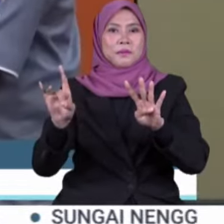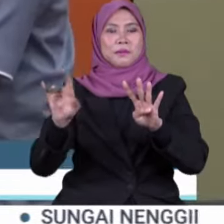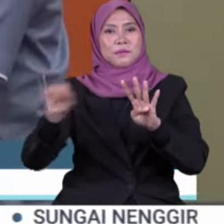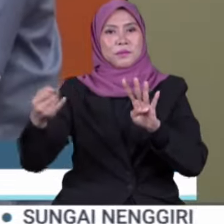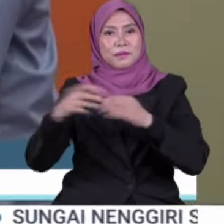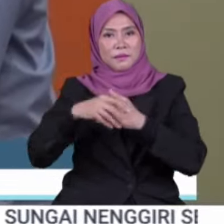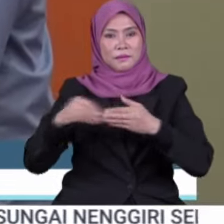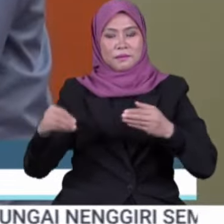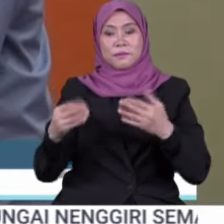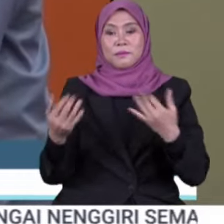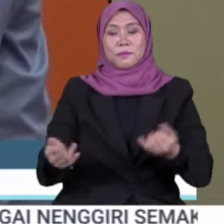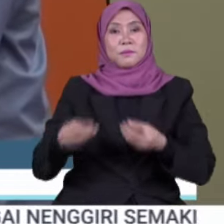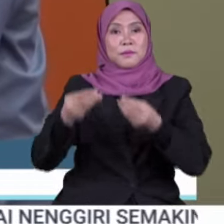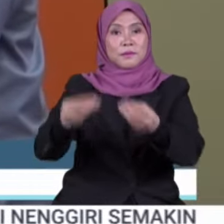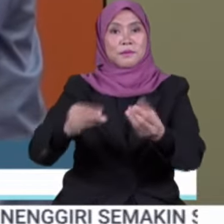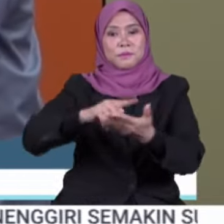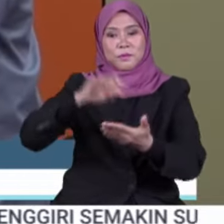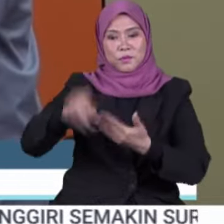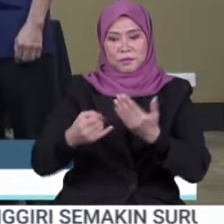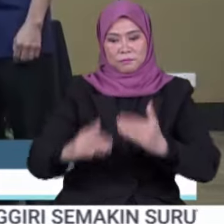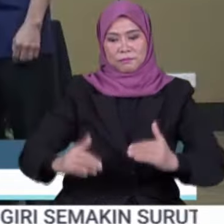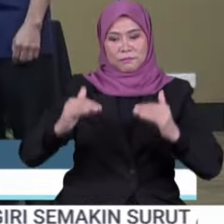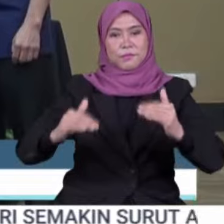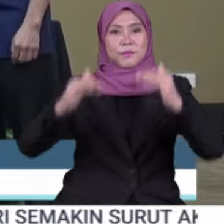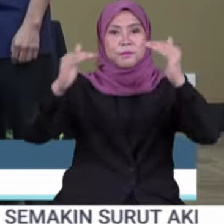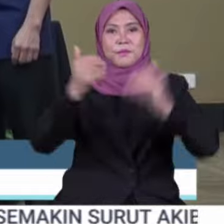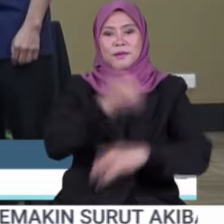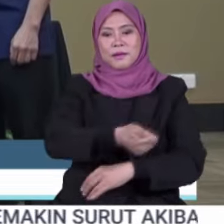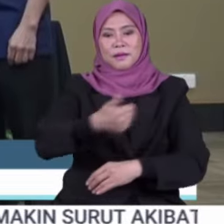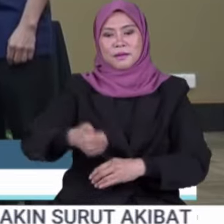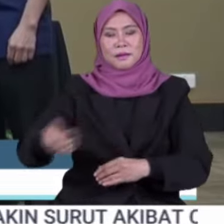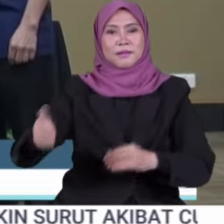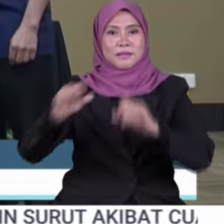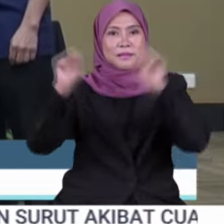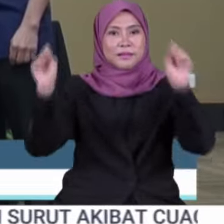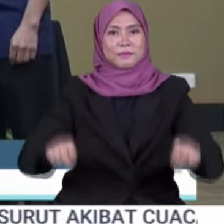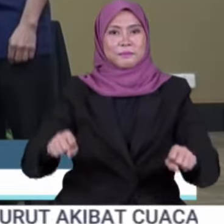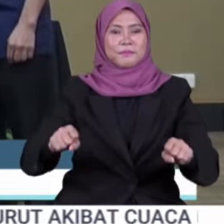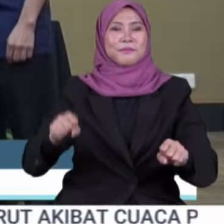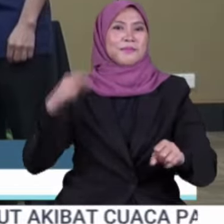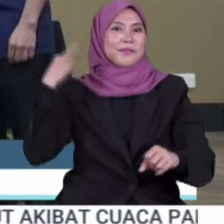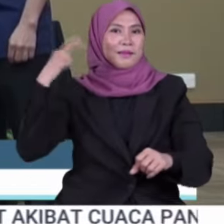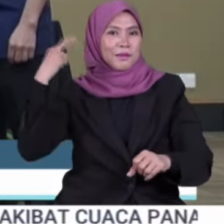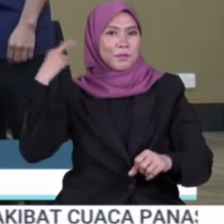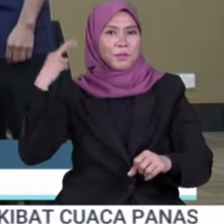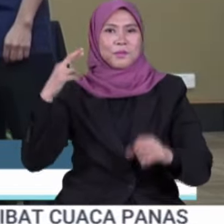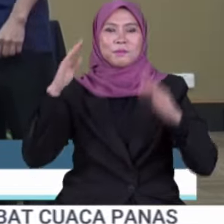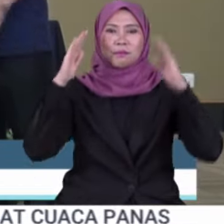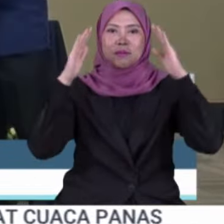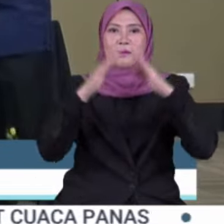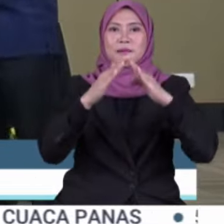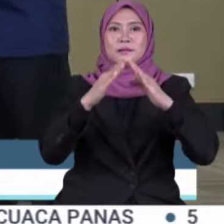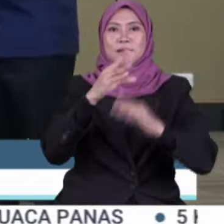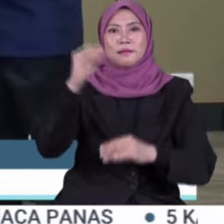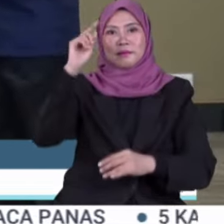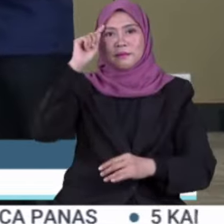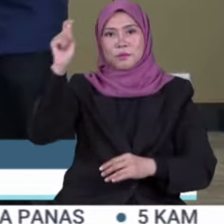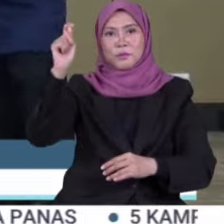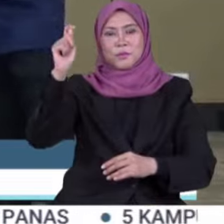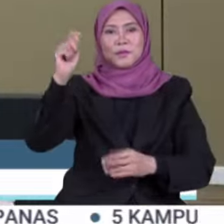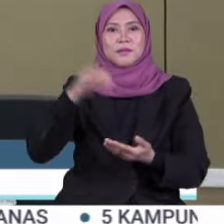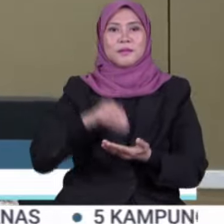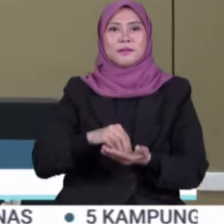beliau menyaksikan majlis penyerahan projek menaik taraf peralatan sistem penyiaran radio digital penyiaran Pahang dan Terengganu